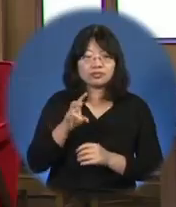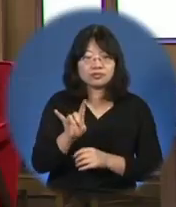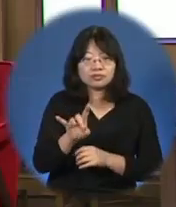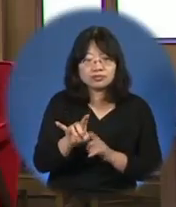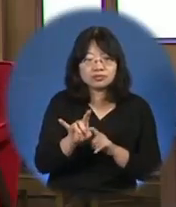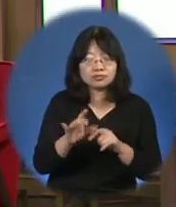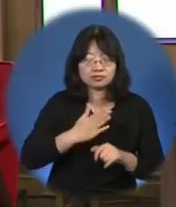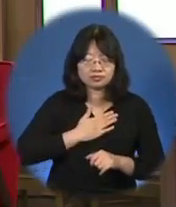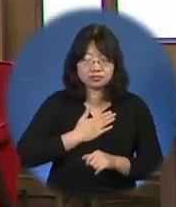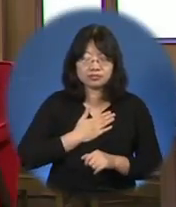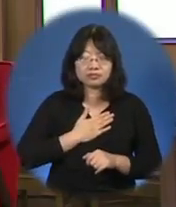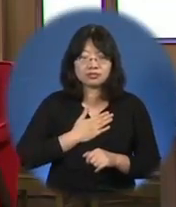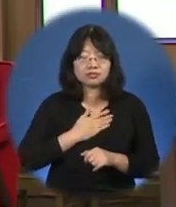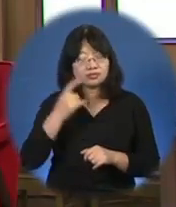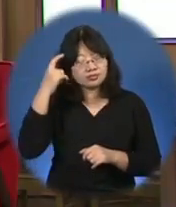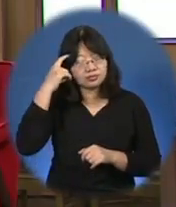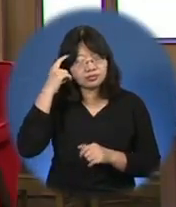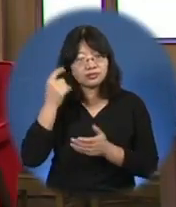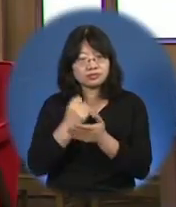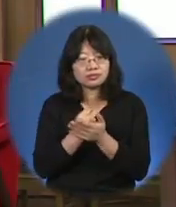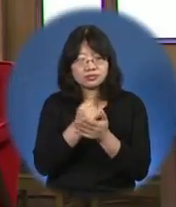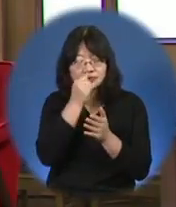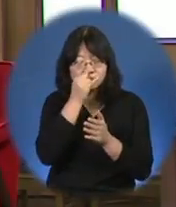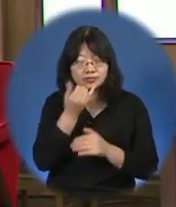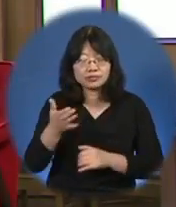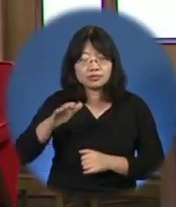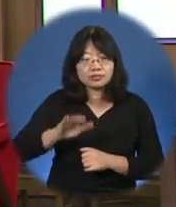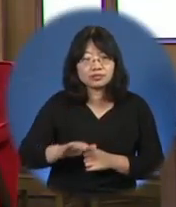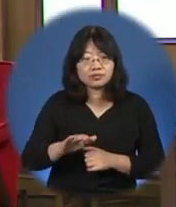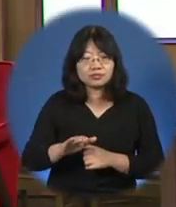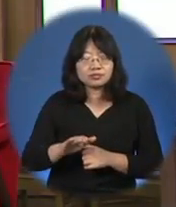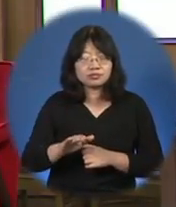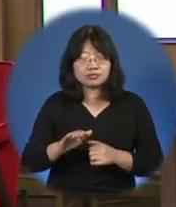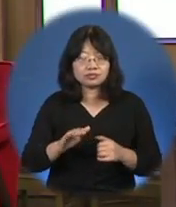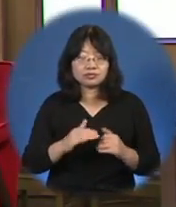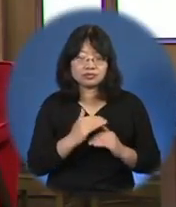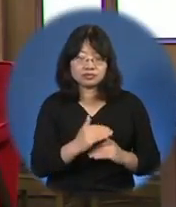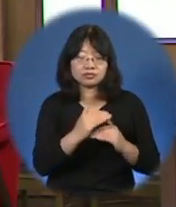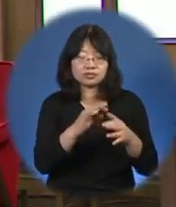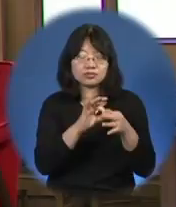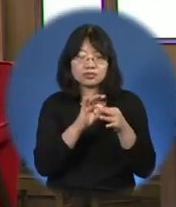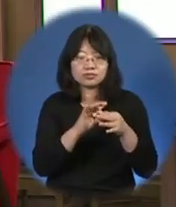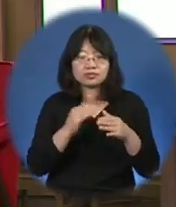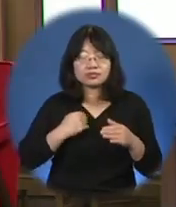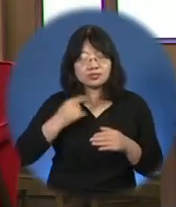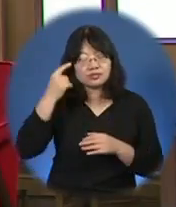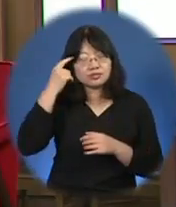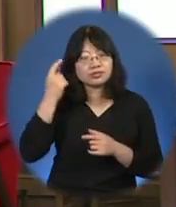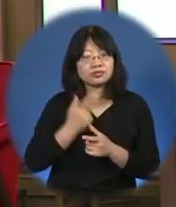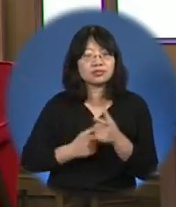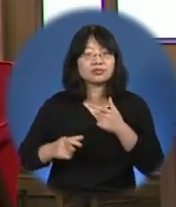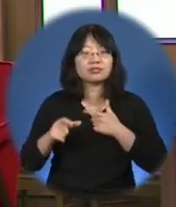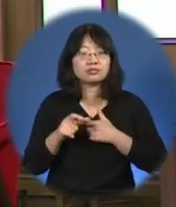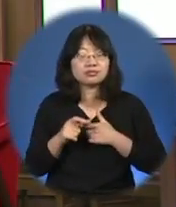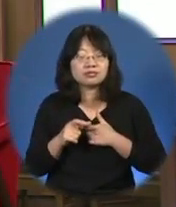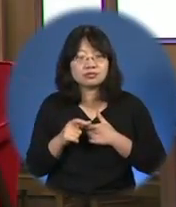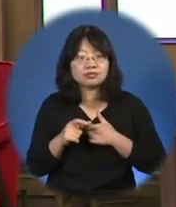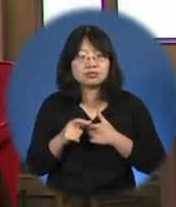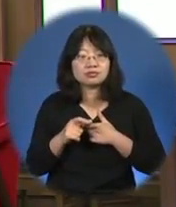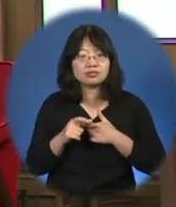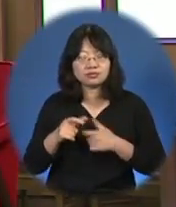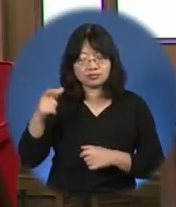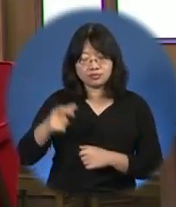한 가지는 자기가 이제 이런 생각을 갖고 있었는데 수기 과정을 통해서 자기 생각이 훨씬